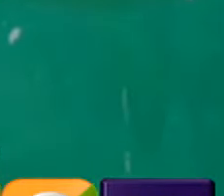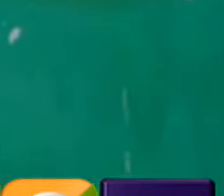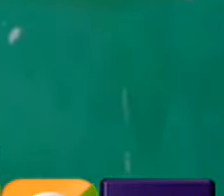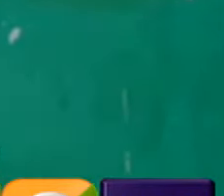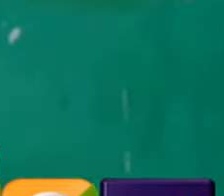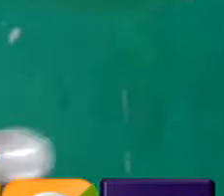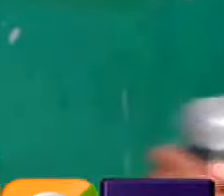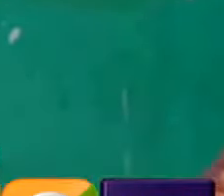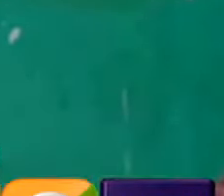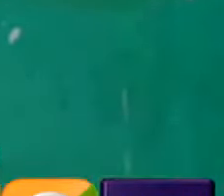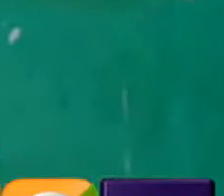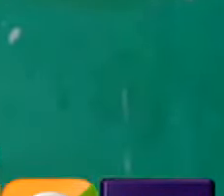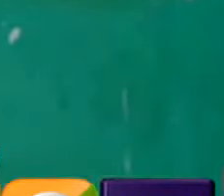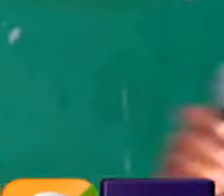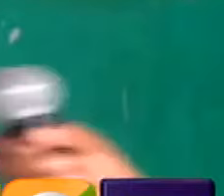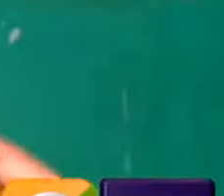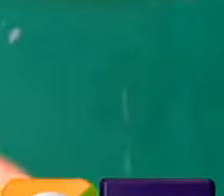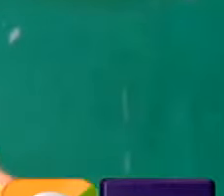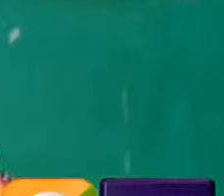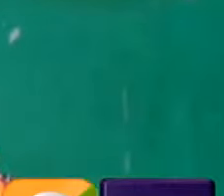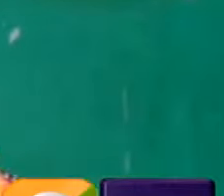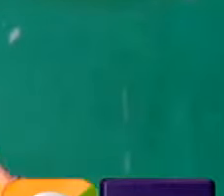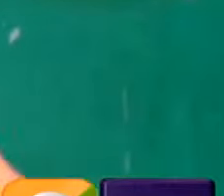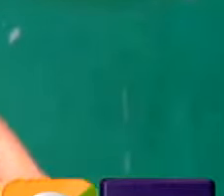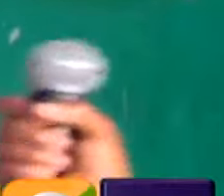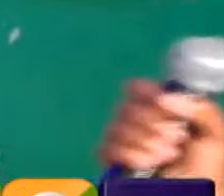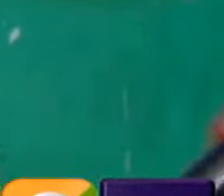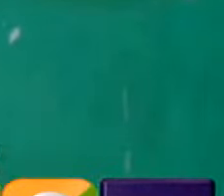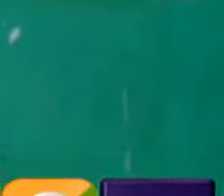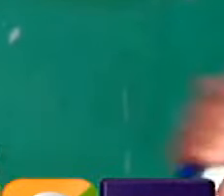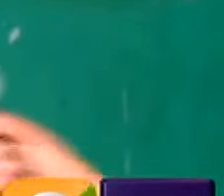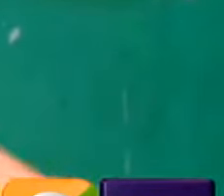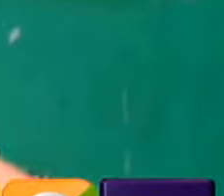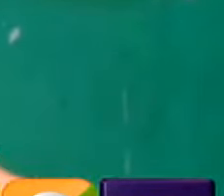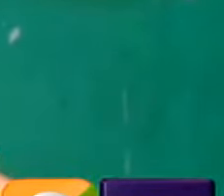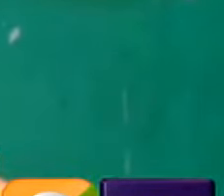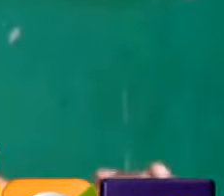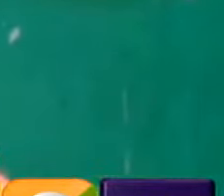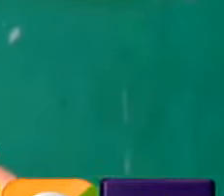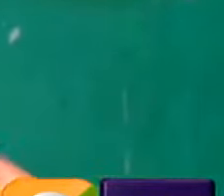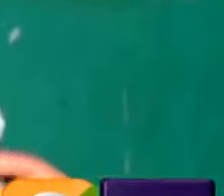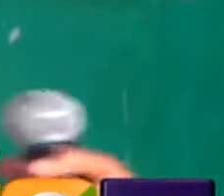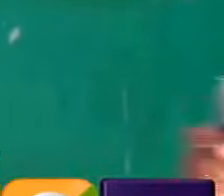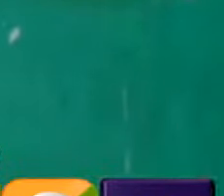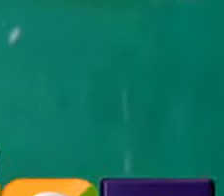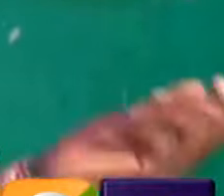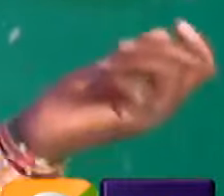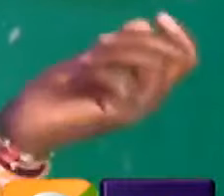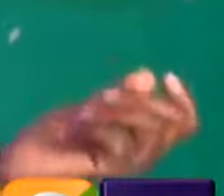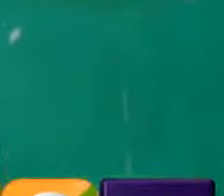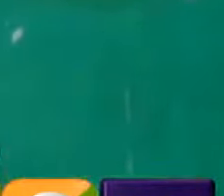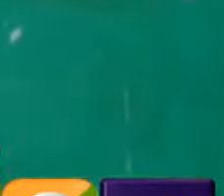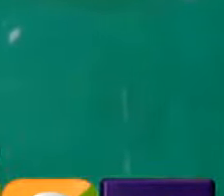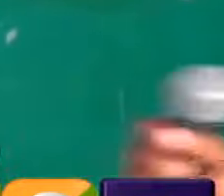dream. So there's nothing like that. Alafu pia kuna mambo ya corruption. Yes. Jao fighting corruption.